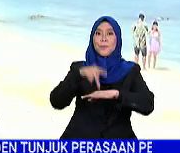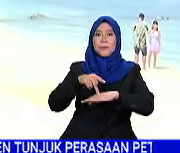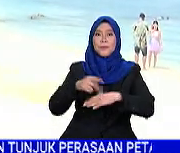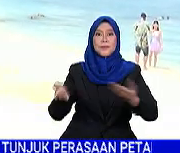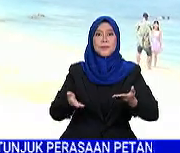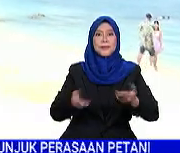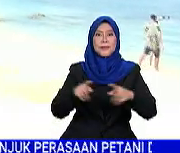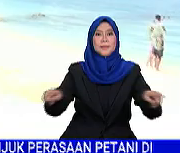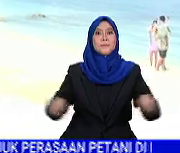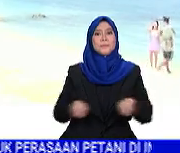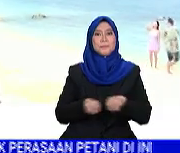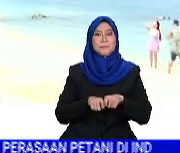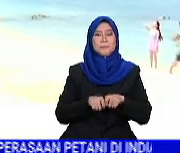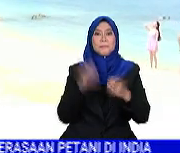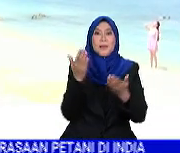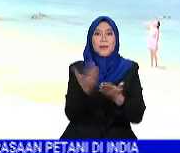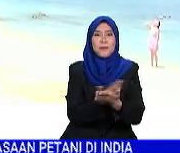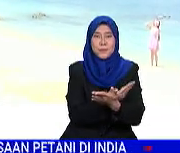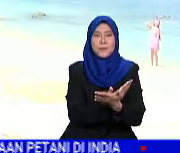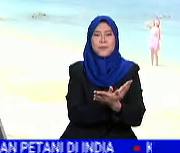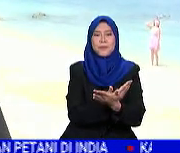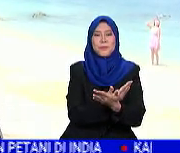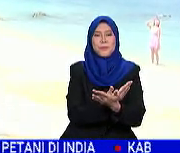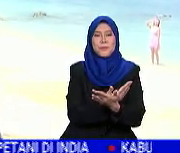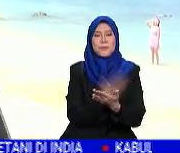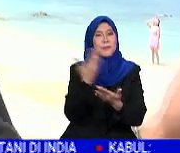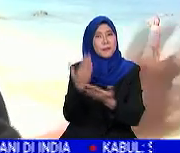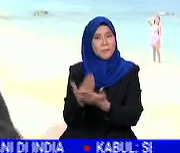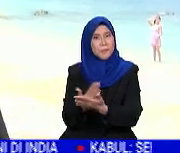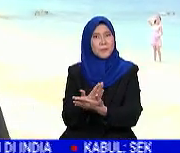satu tempat yang baru, which is baru